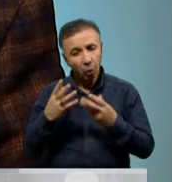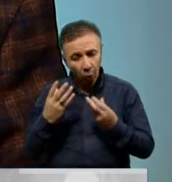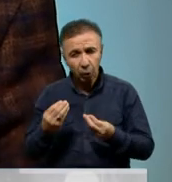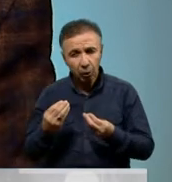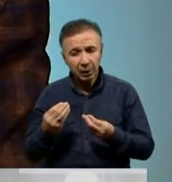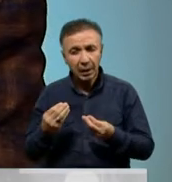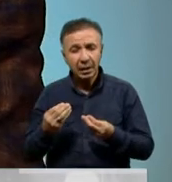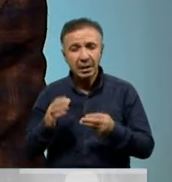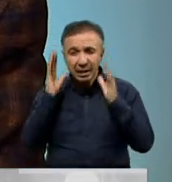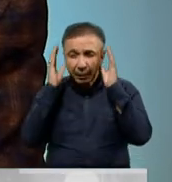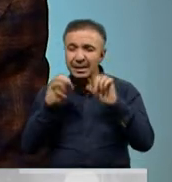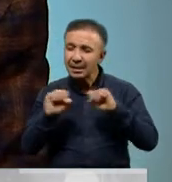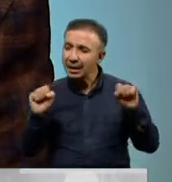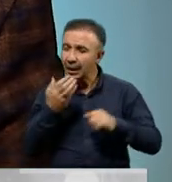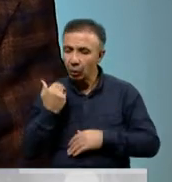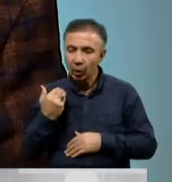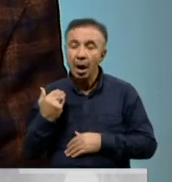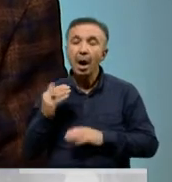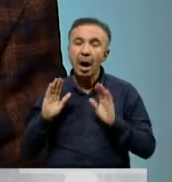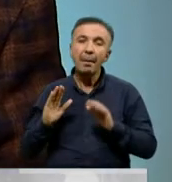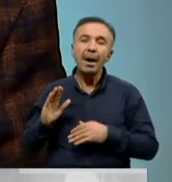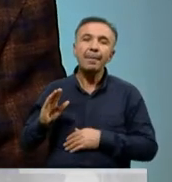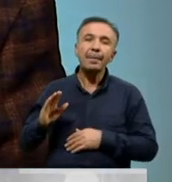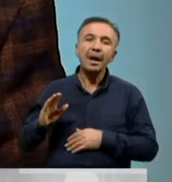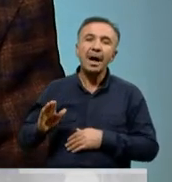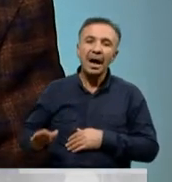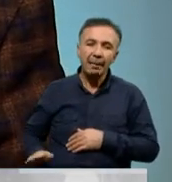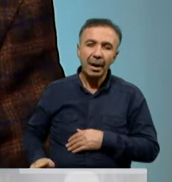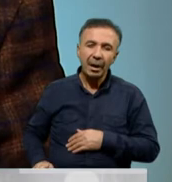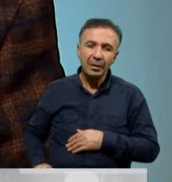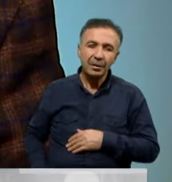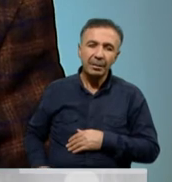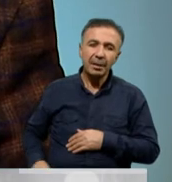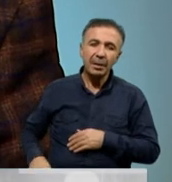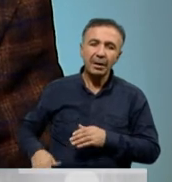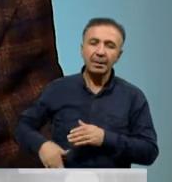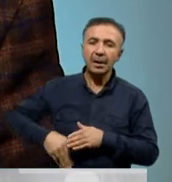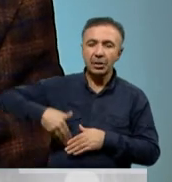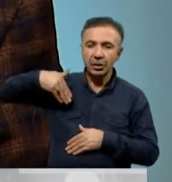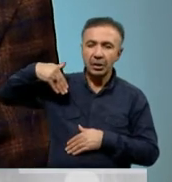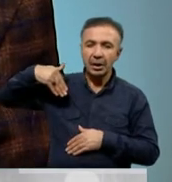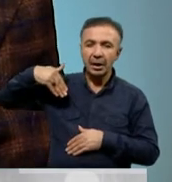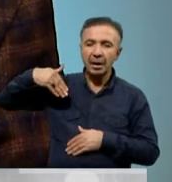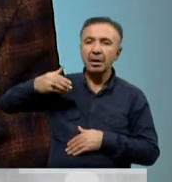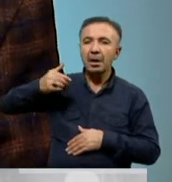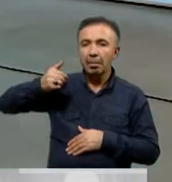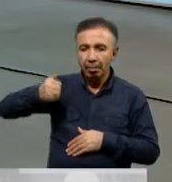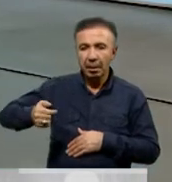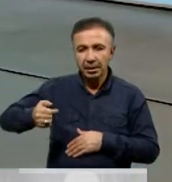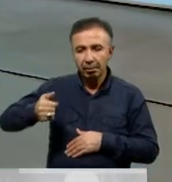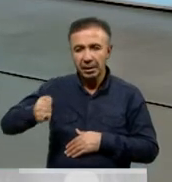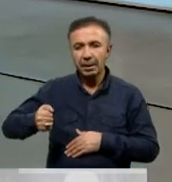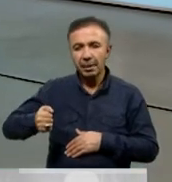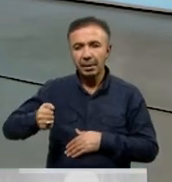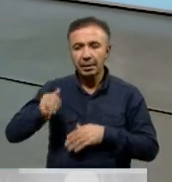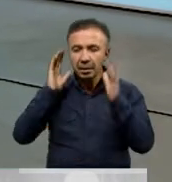vermez ama cebimden çıkarayım basayım derseniz o benim kanaatım namaz olmaz iade etmek lazım yani çok